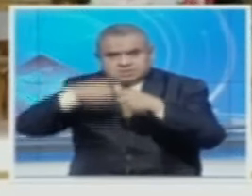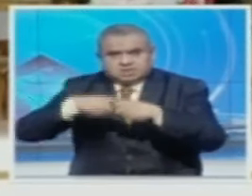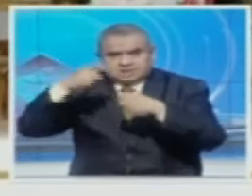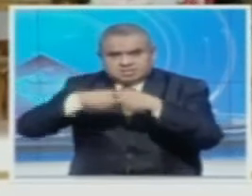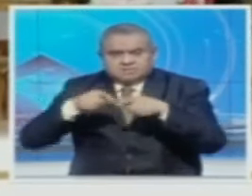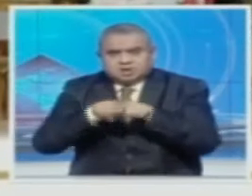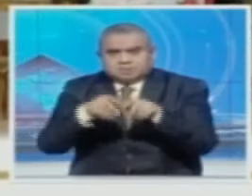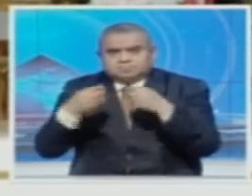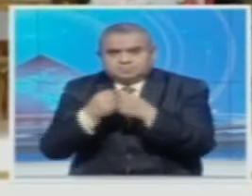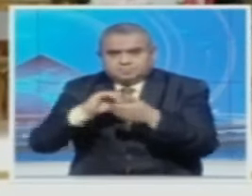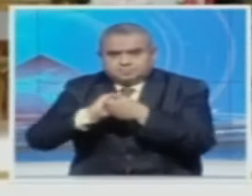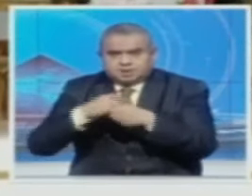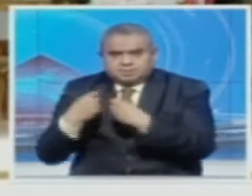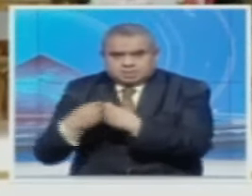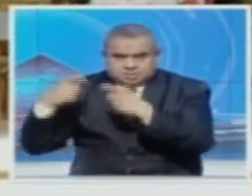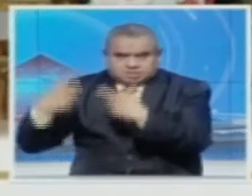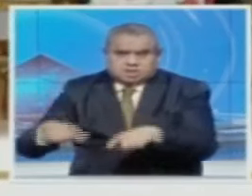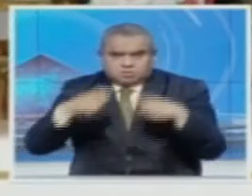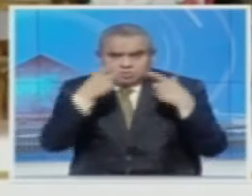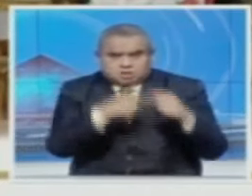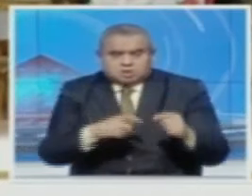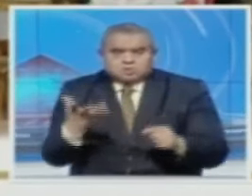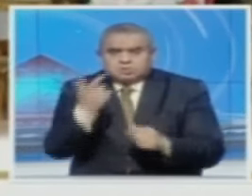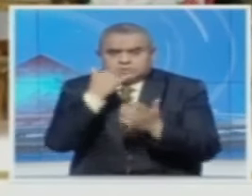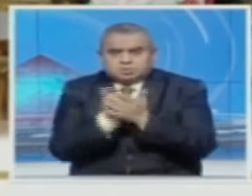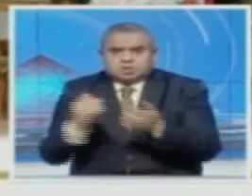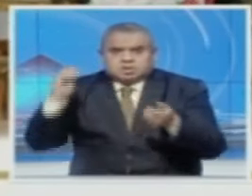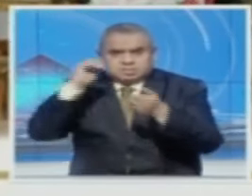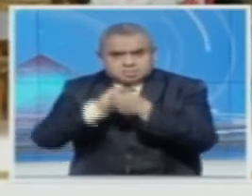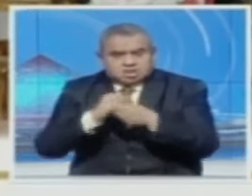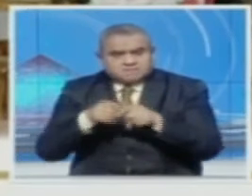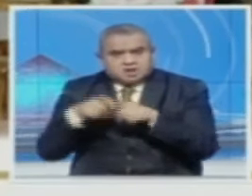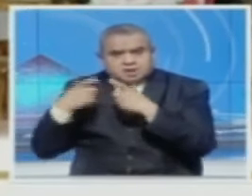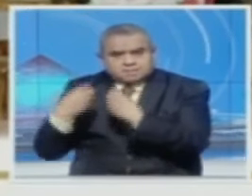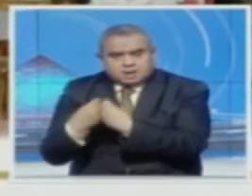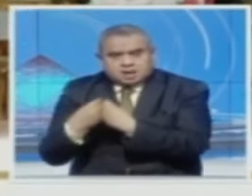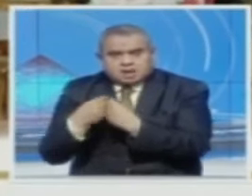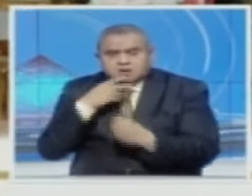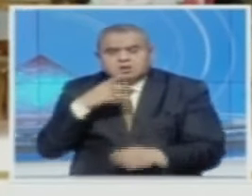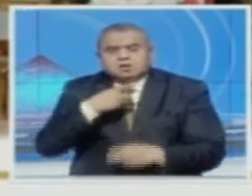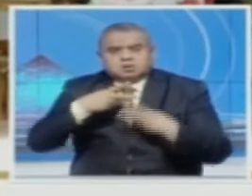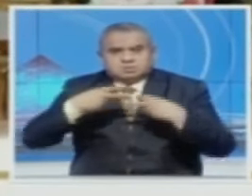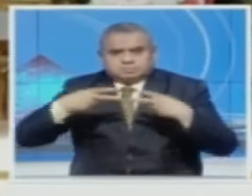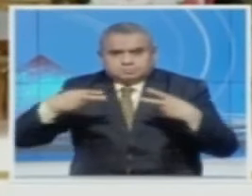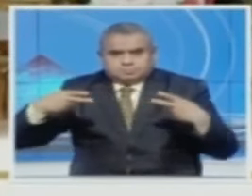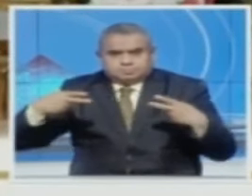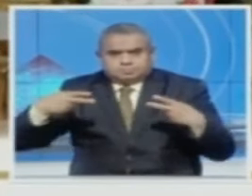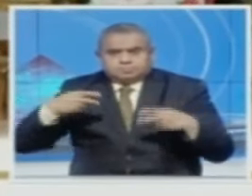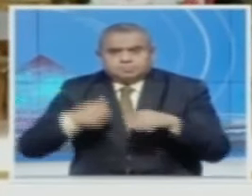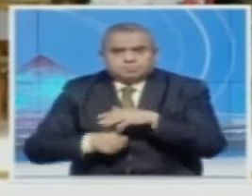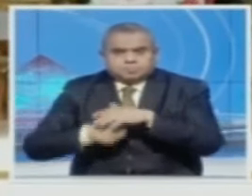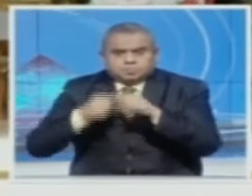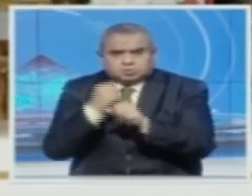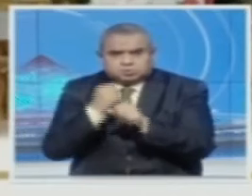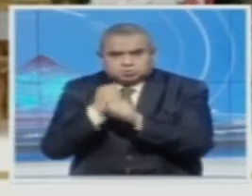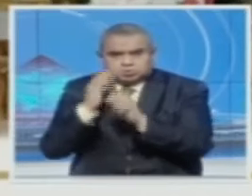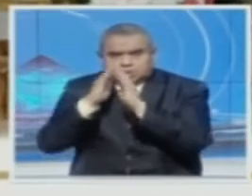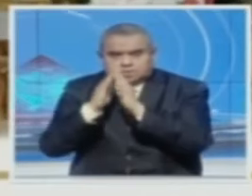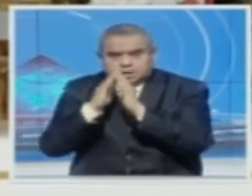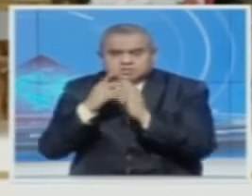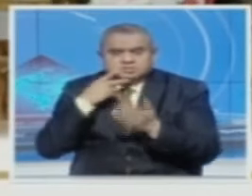الثنائية بين البلدين والتطلع إلى تعزيز العلاقات الثنائية على شتى الأصعدة في ضوء جهود مصر